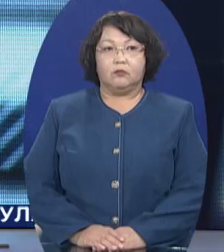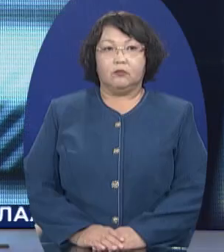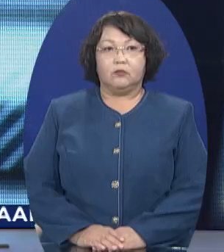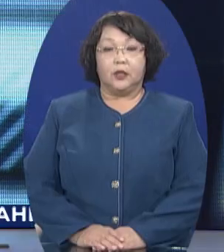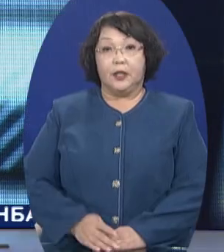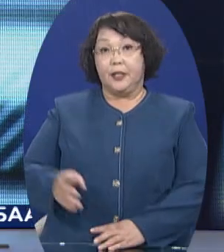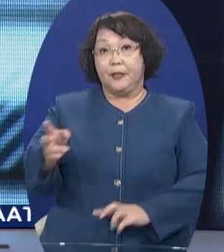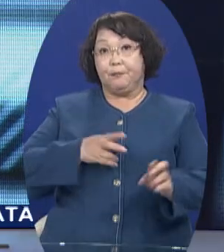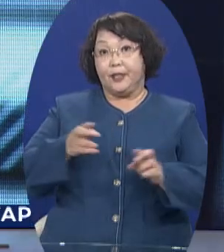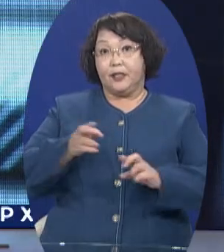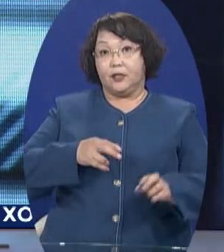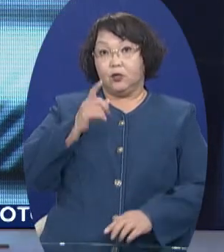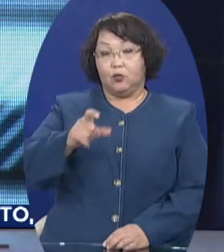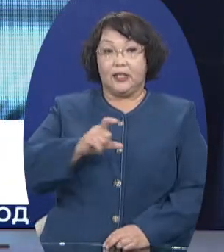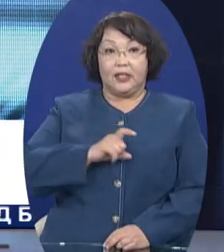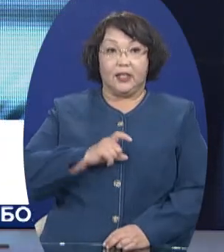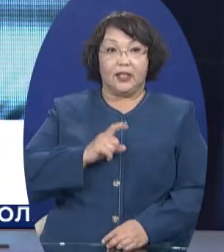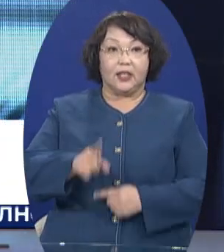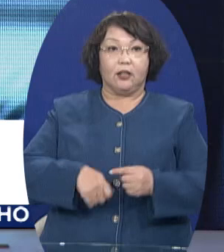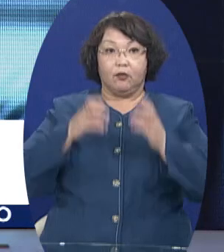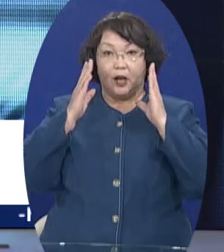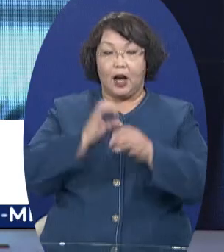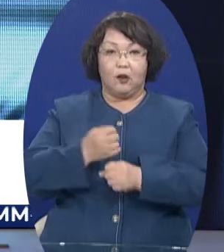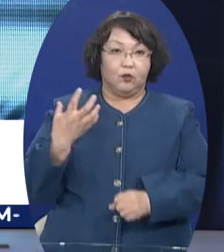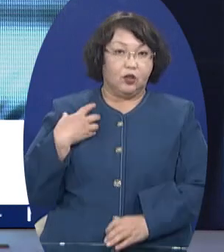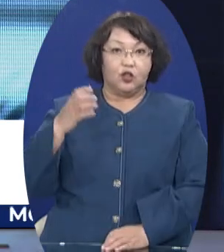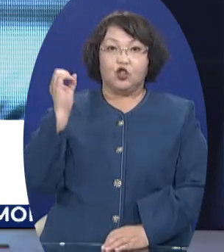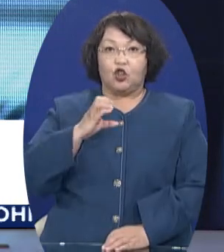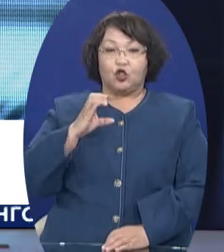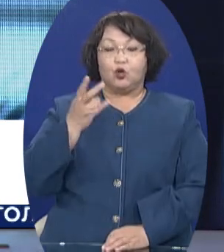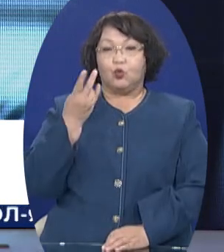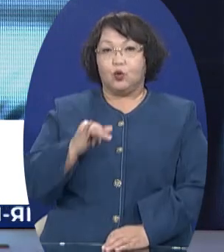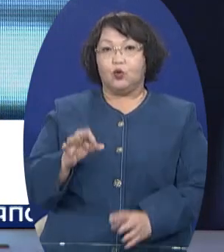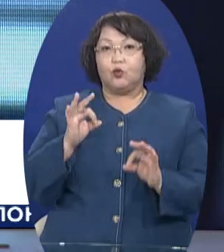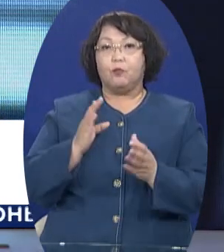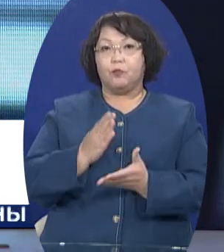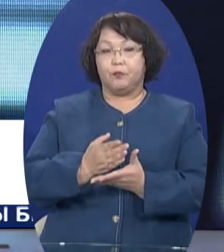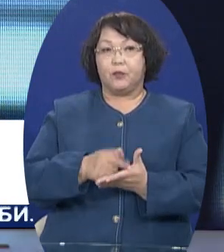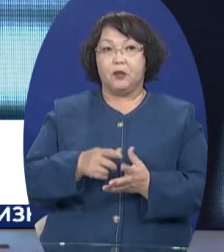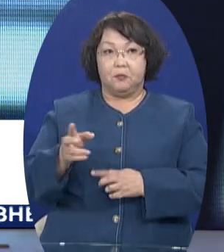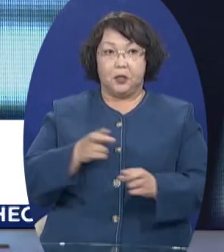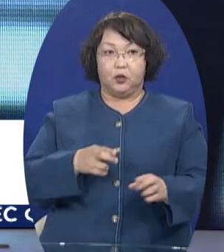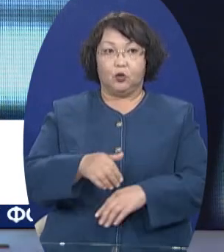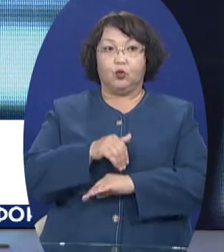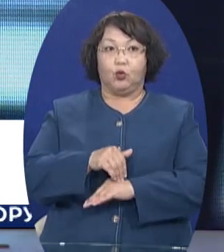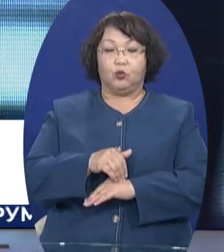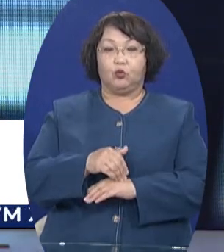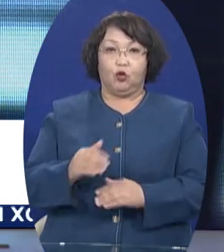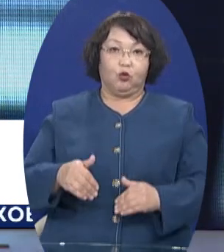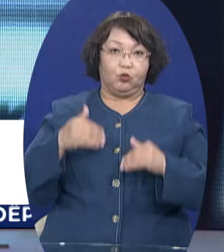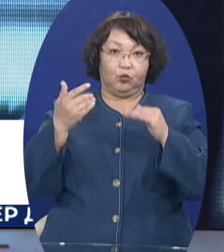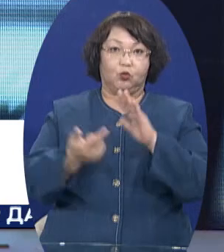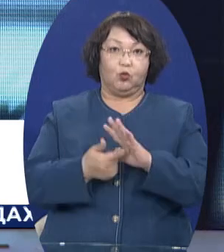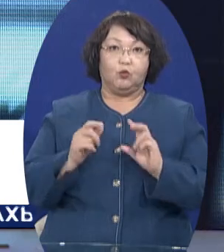Альва бизнес хүний эрхийг хүнддэгдэг хариуцлага ёс зүйтэй байх ёстой. Инснээрээ тухайн бизнес цаашдаа тогтвортой өсөн дивжих суур болдг